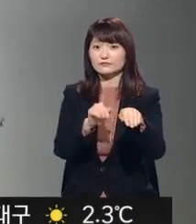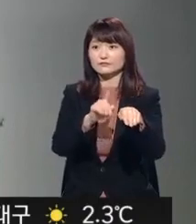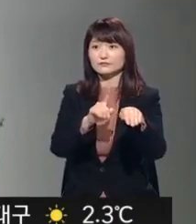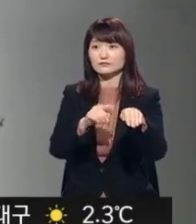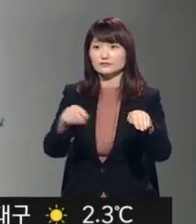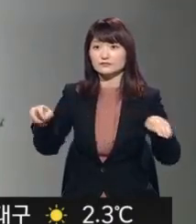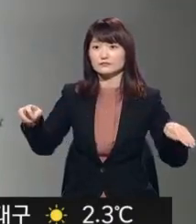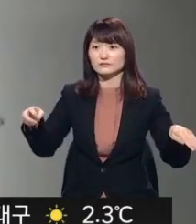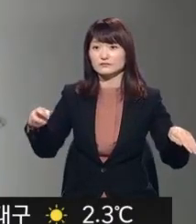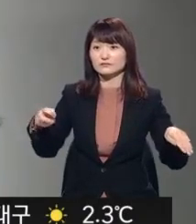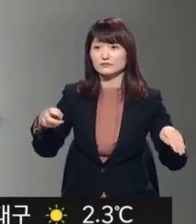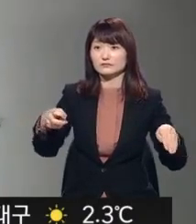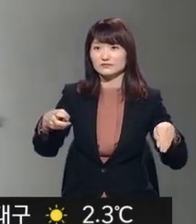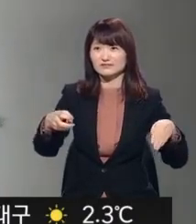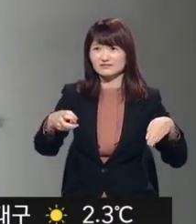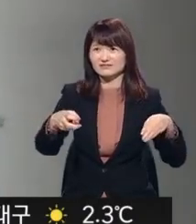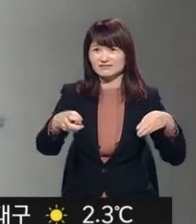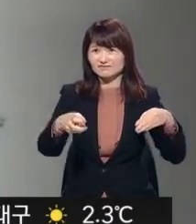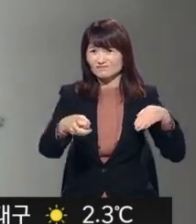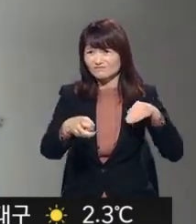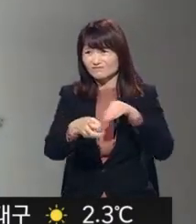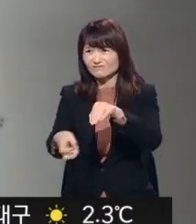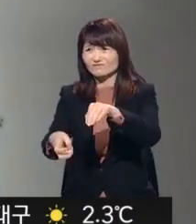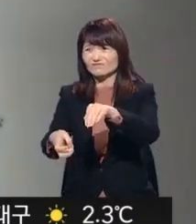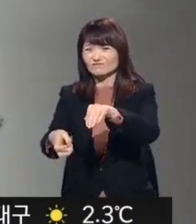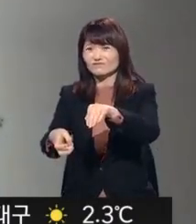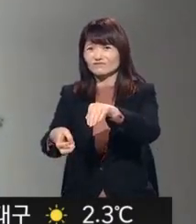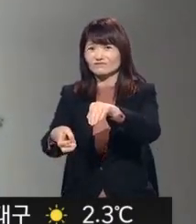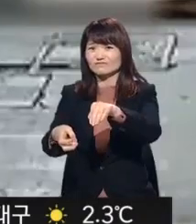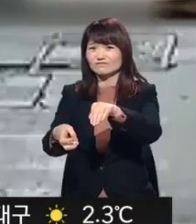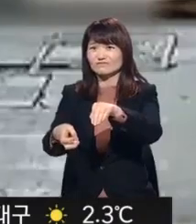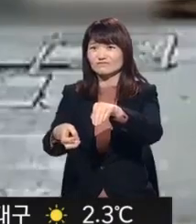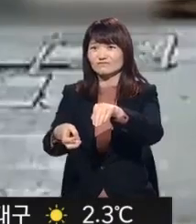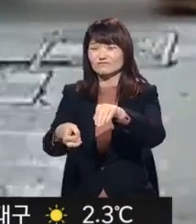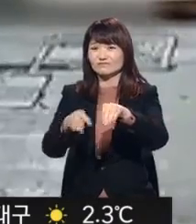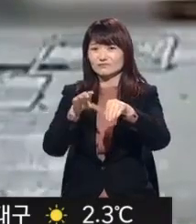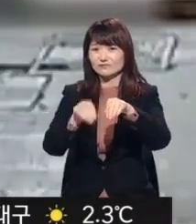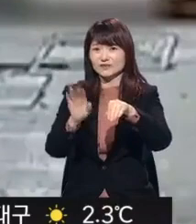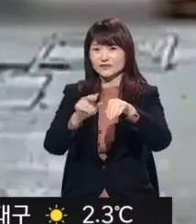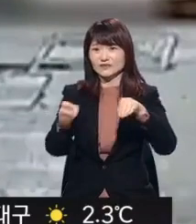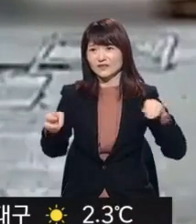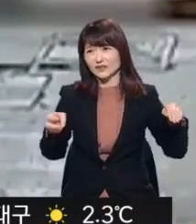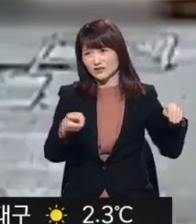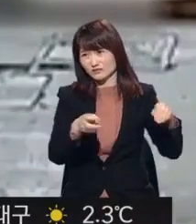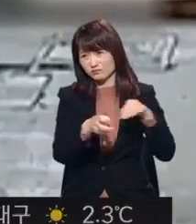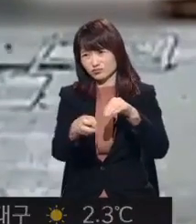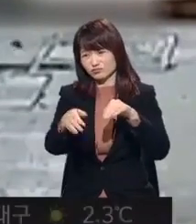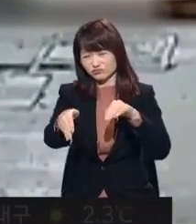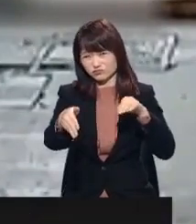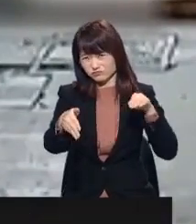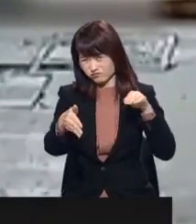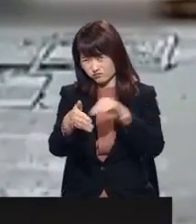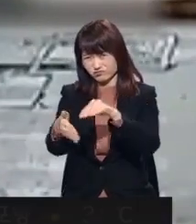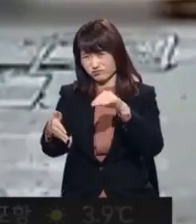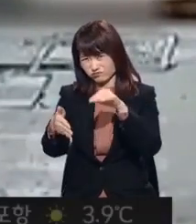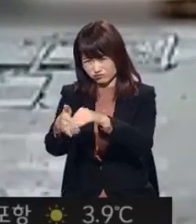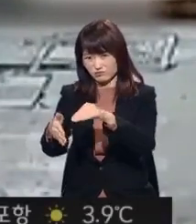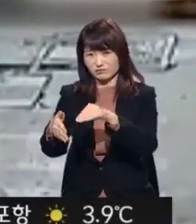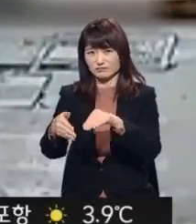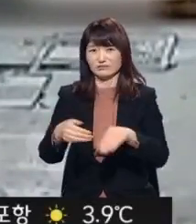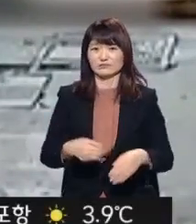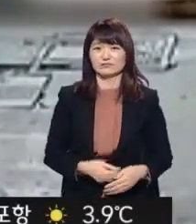결국 버스를 들이받고 멈춥니다. 충돌 후에도요, 한 번에 멈추질 못하고 주차돼 있던 차를 한 차례 더 받고